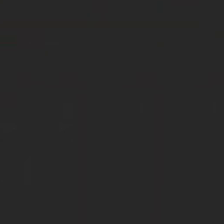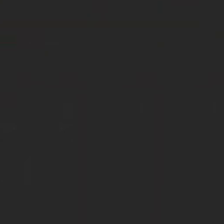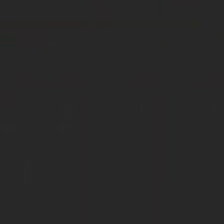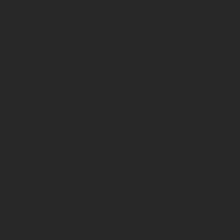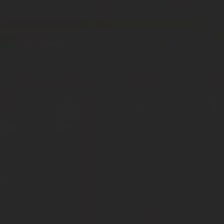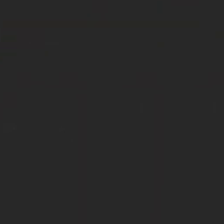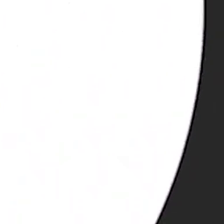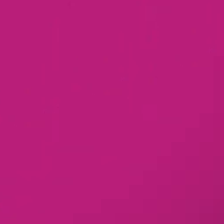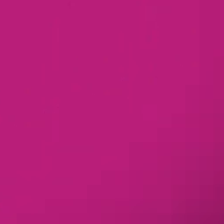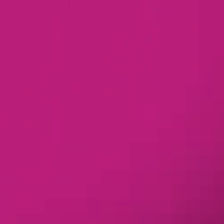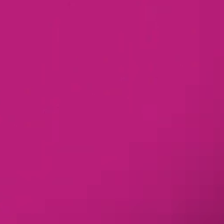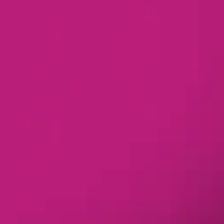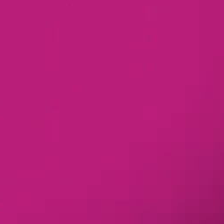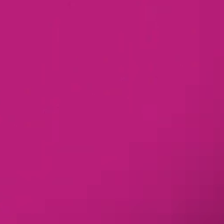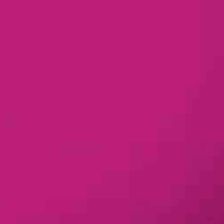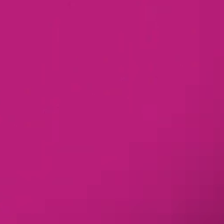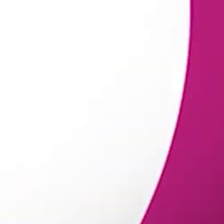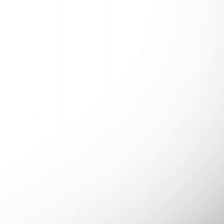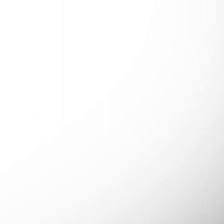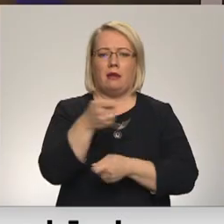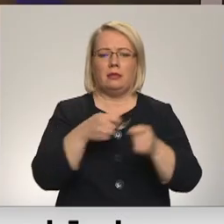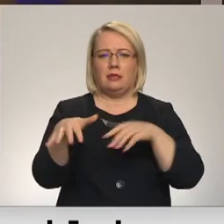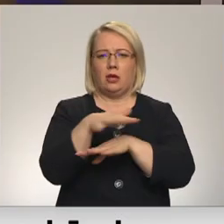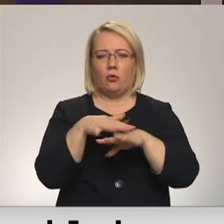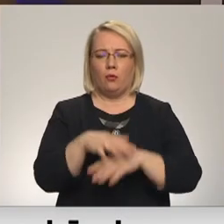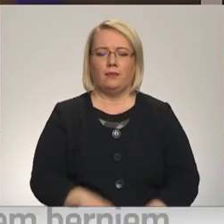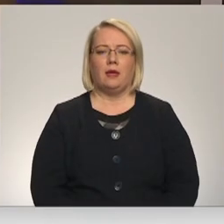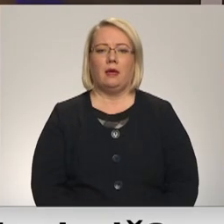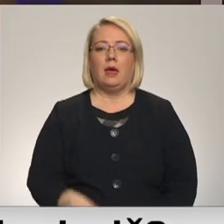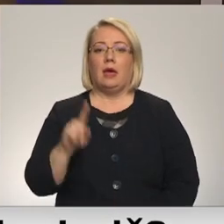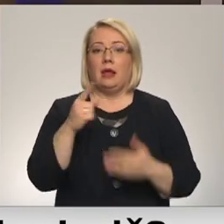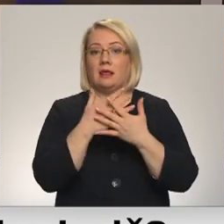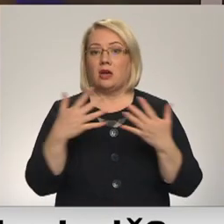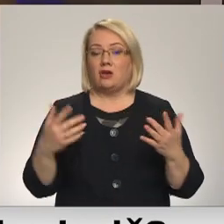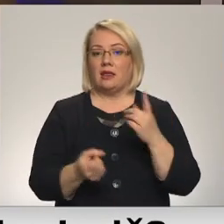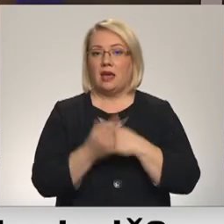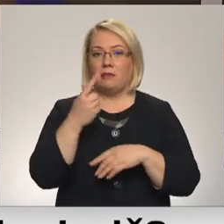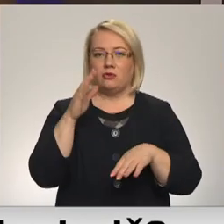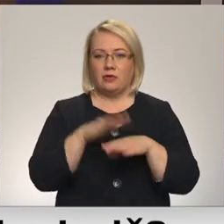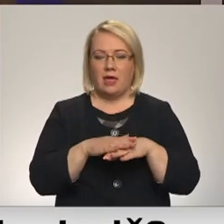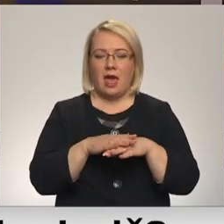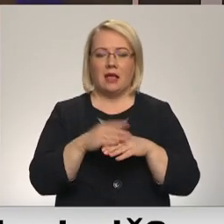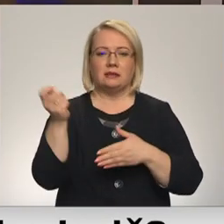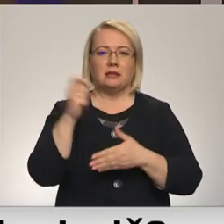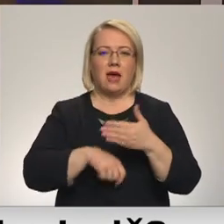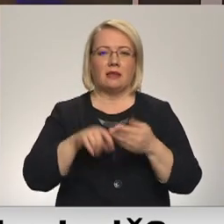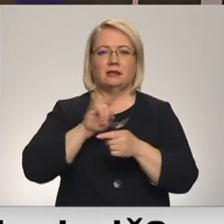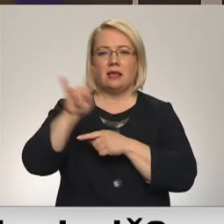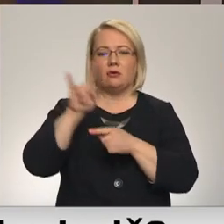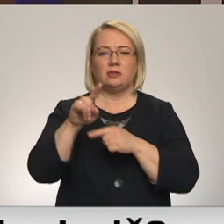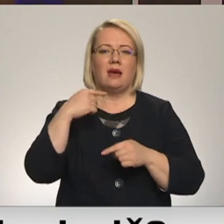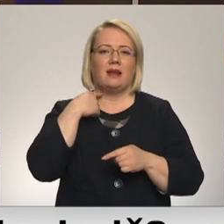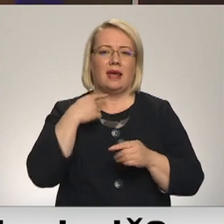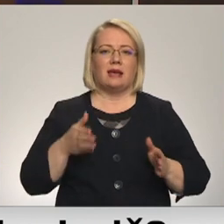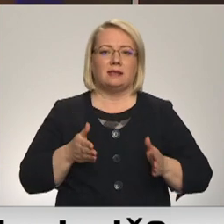Re, viss ēters ir te! Ja dažādu iemeslu dēļ tiek slēgts starptautiskās lidostas Rīgas skrejceļš,